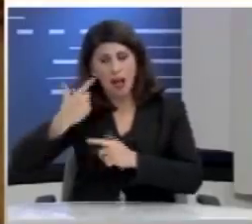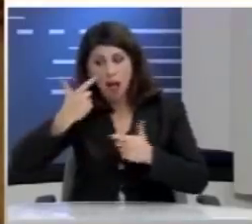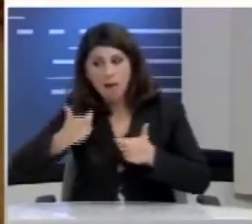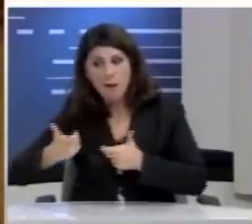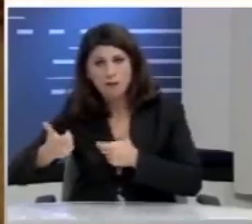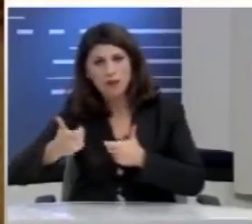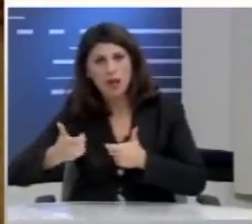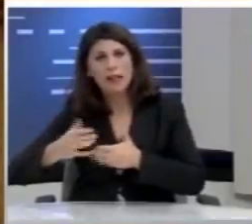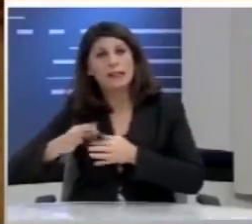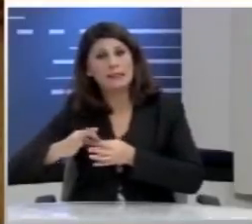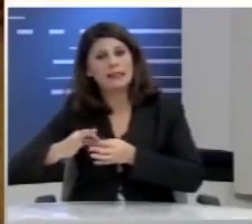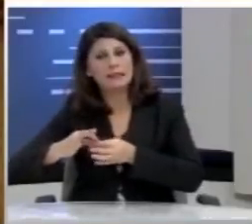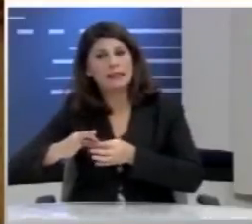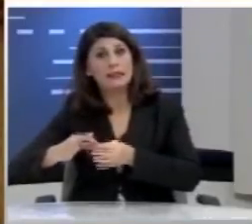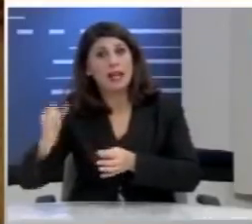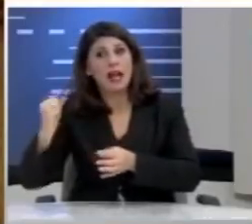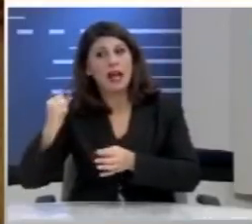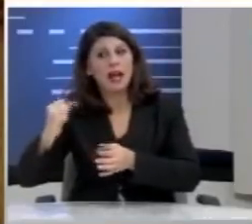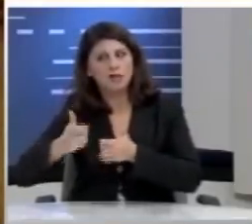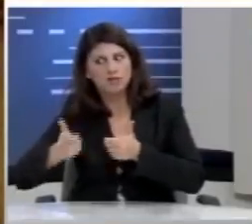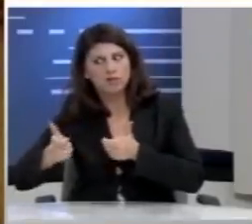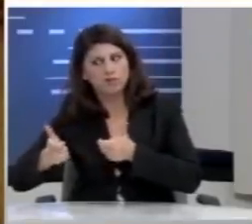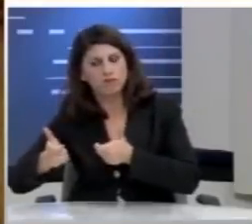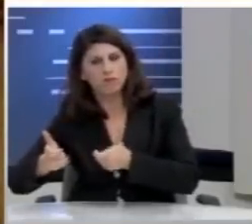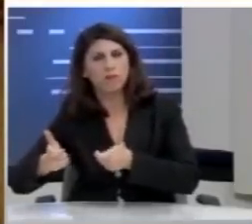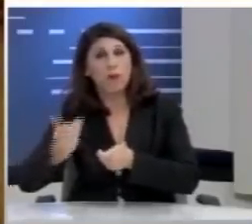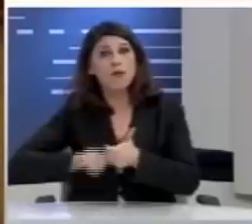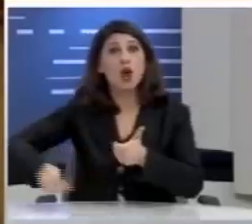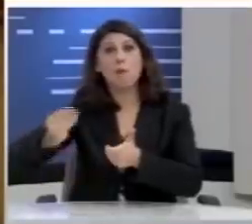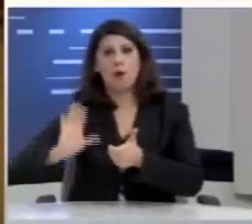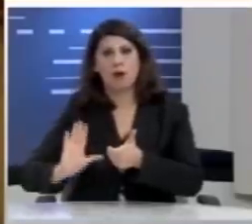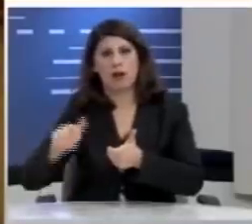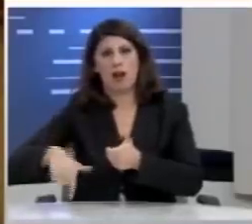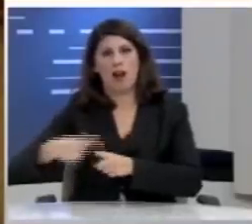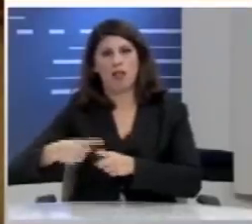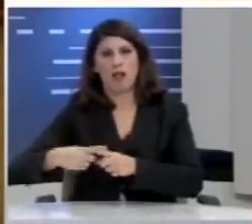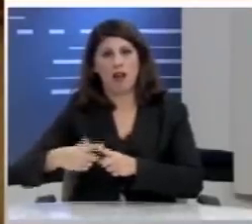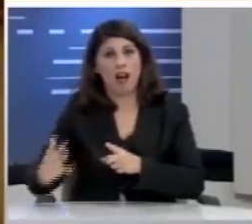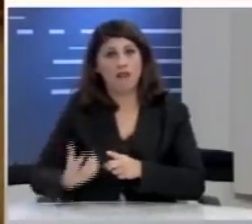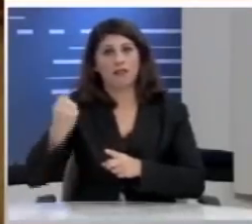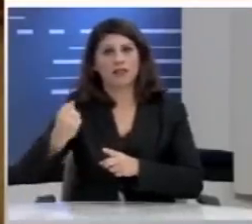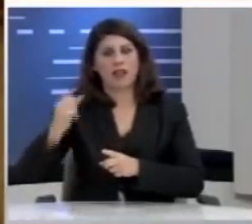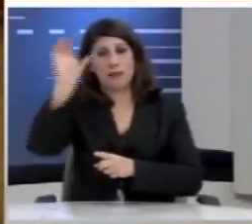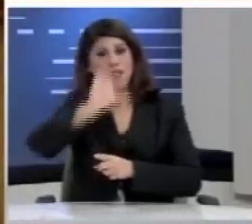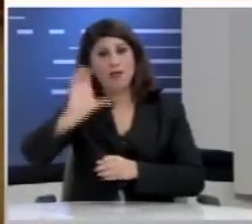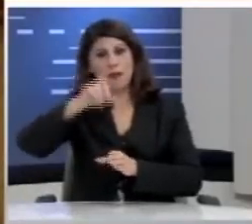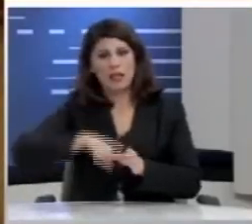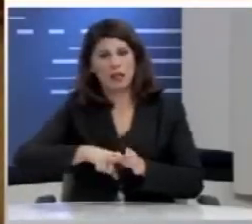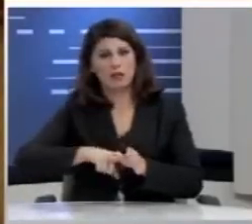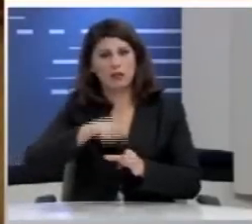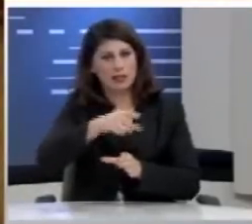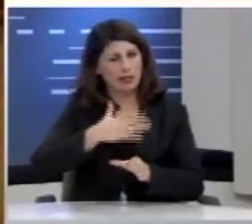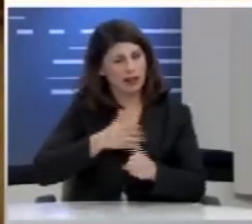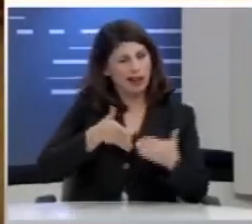εποπτεία συνεχίζει να είναι ενισχυμένη. Έχετε δεσμευτεί, όσο και αν προσπαθείτε να